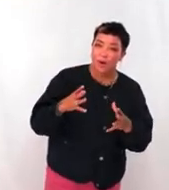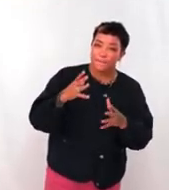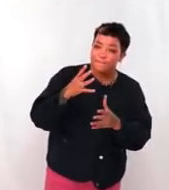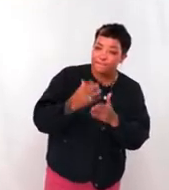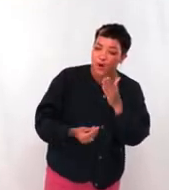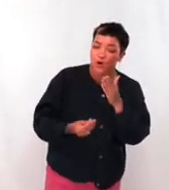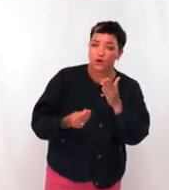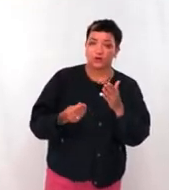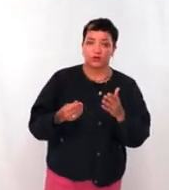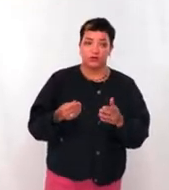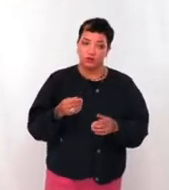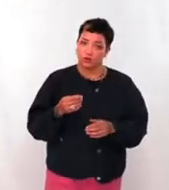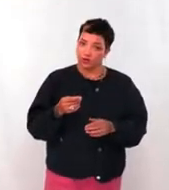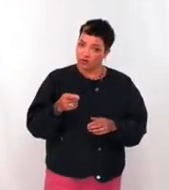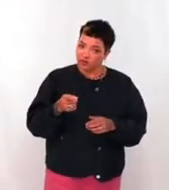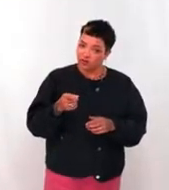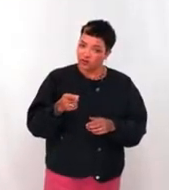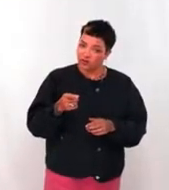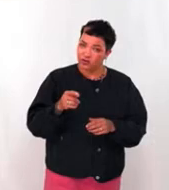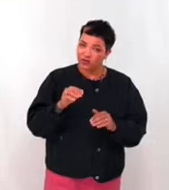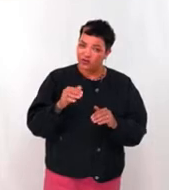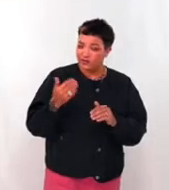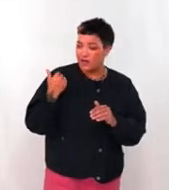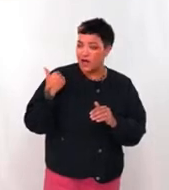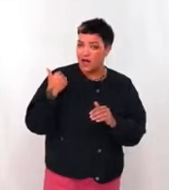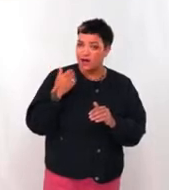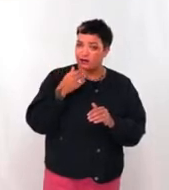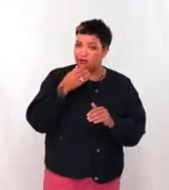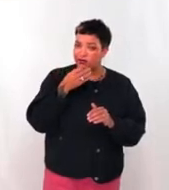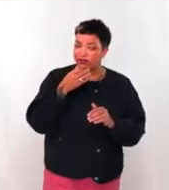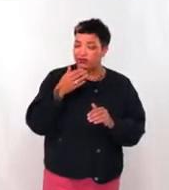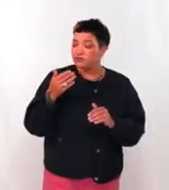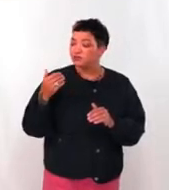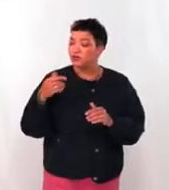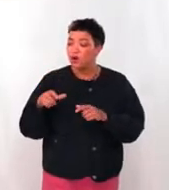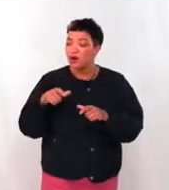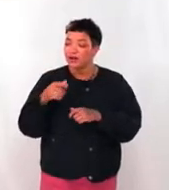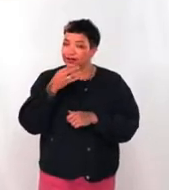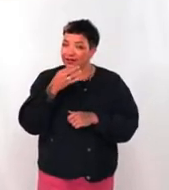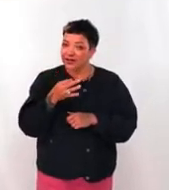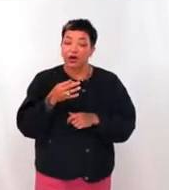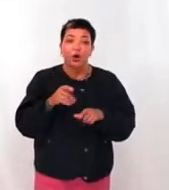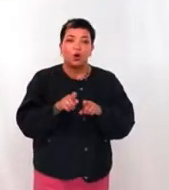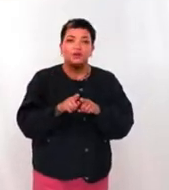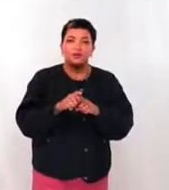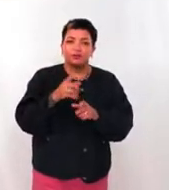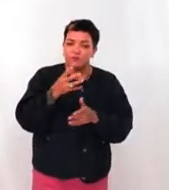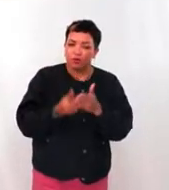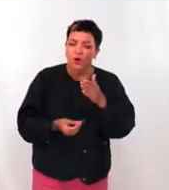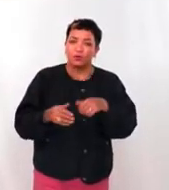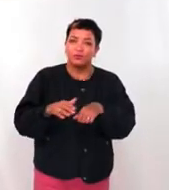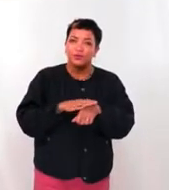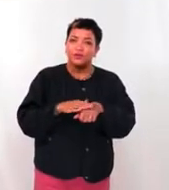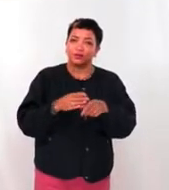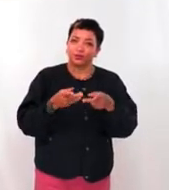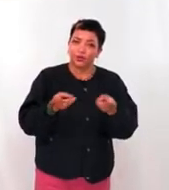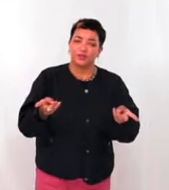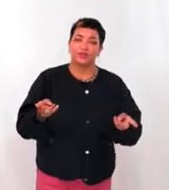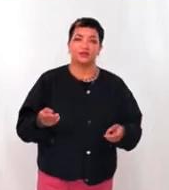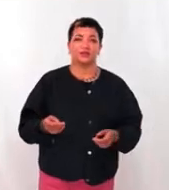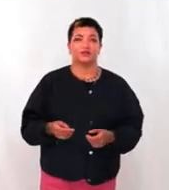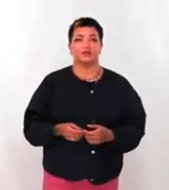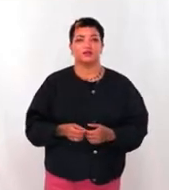hein. Ça a été précisé avant moi, et sur un manque de politique publique. Parce que quand